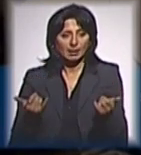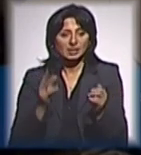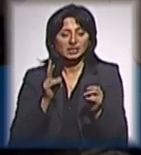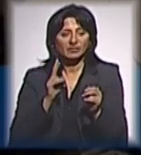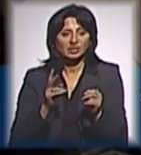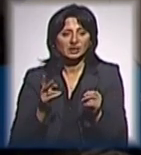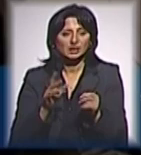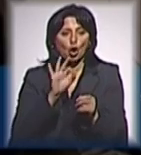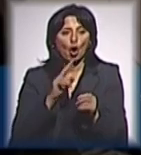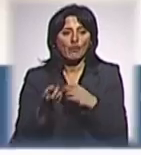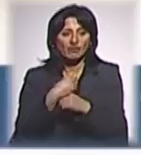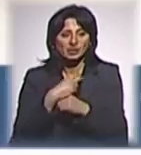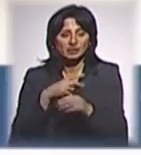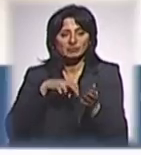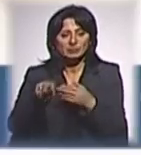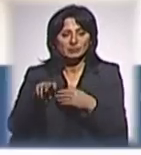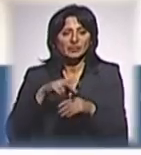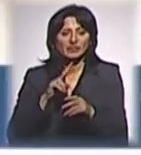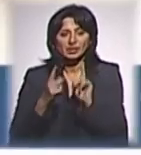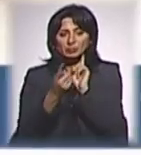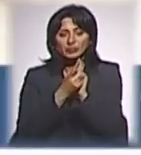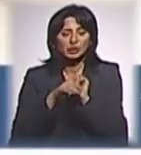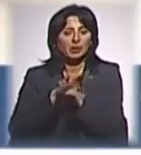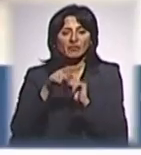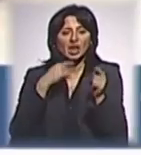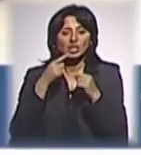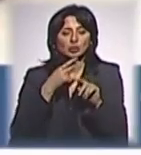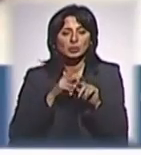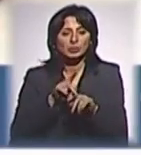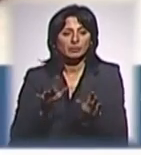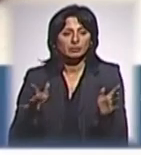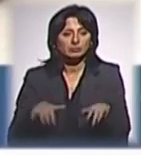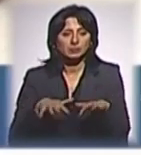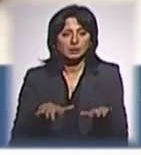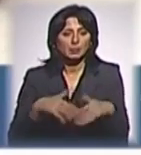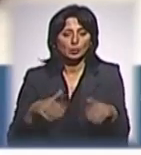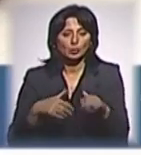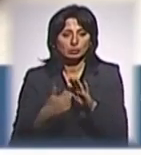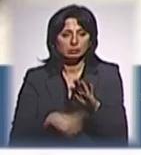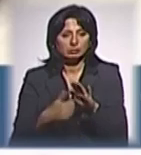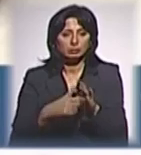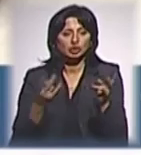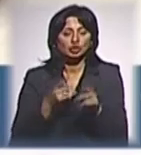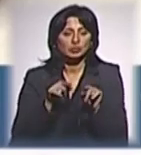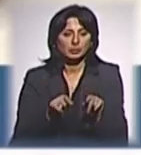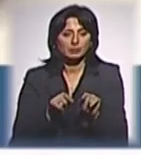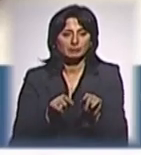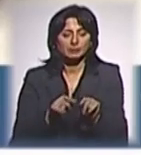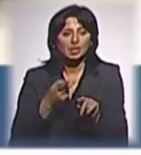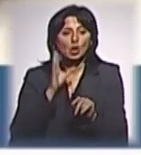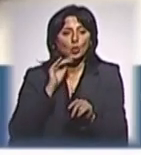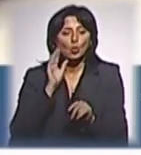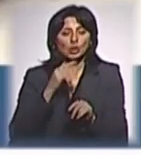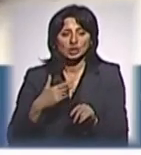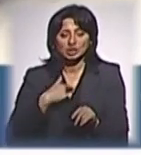ვინც შემოდის ოფისში, ვინც გადის, ვინც ხვდება, ყველა საუბრობს იმაზე, რომ ისინი დაუსაქმებლები არიან და პირველ რიგში ჭირდებათ ეს. ამიტომ,